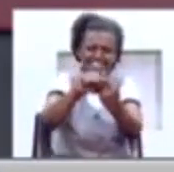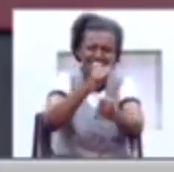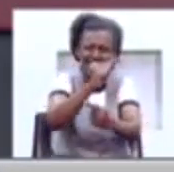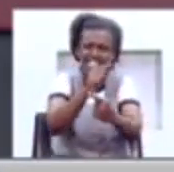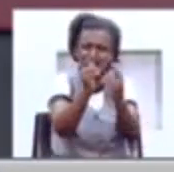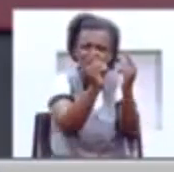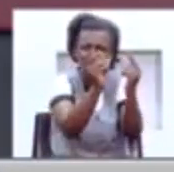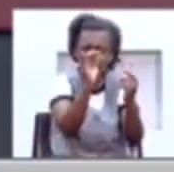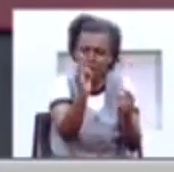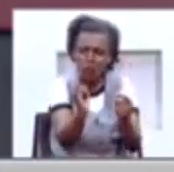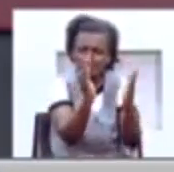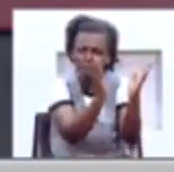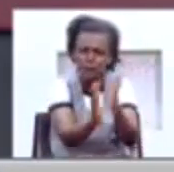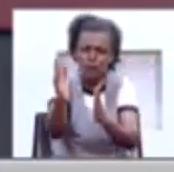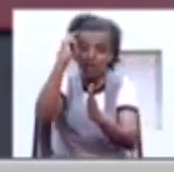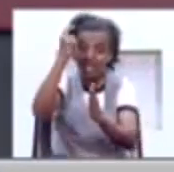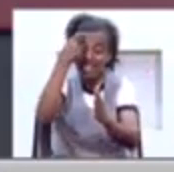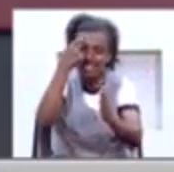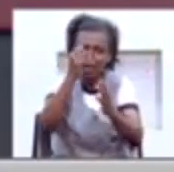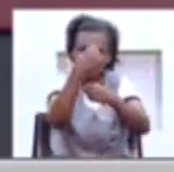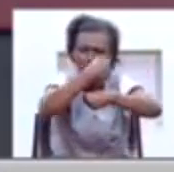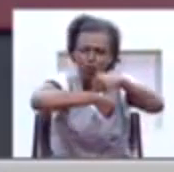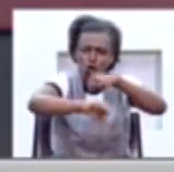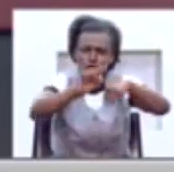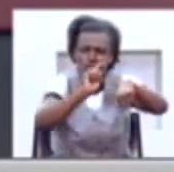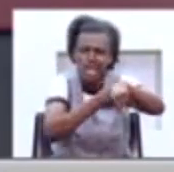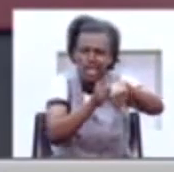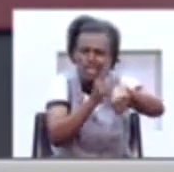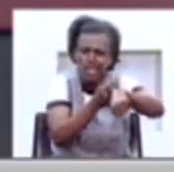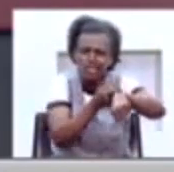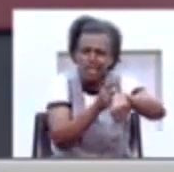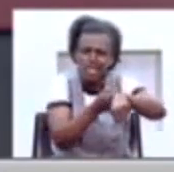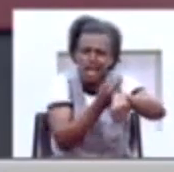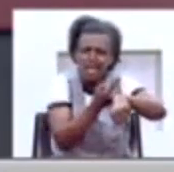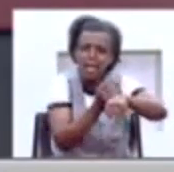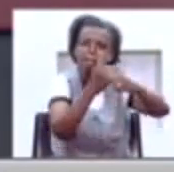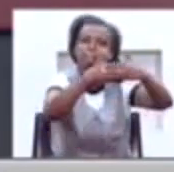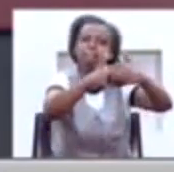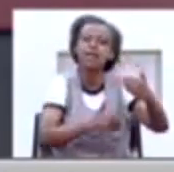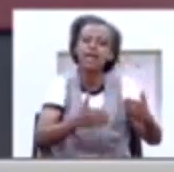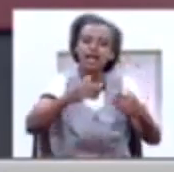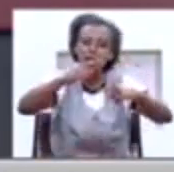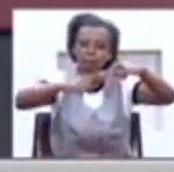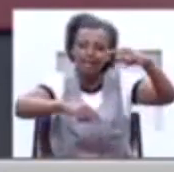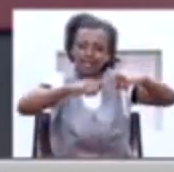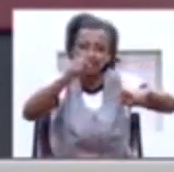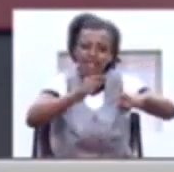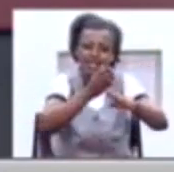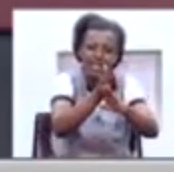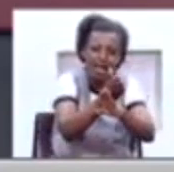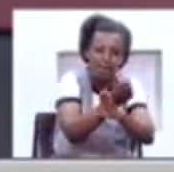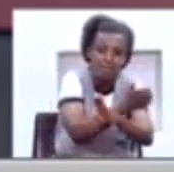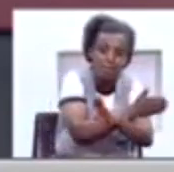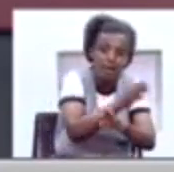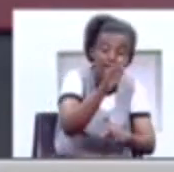bwabaga bwateguwe na leta kandi byakozwe mbere ikindi cyaranze izo politike zombi politike yo kubwa